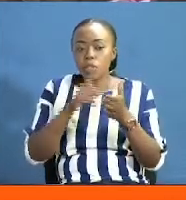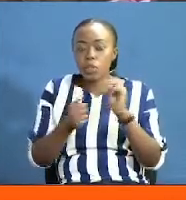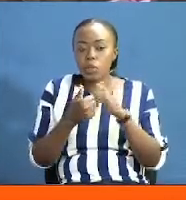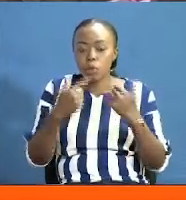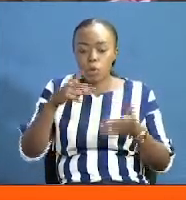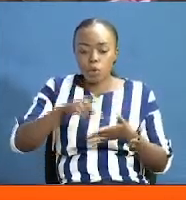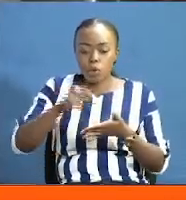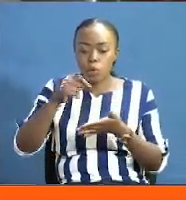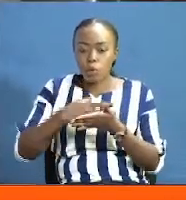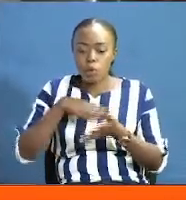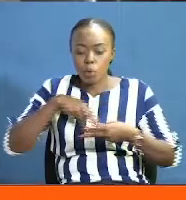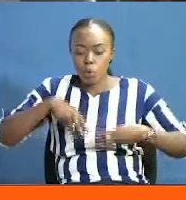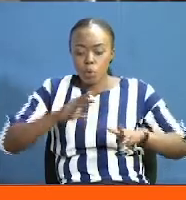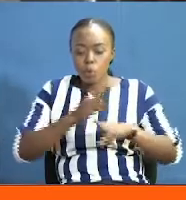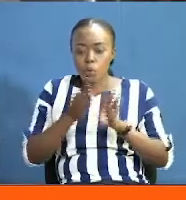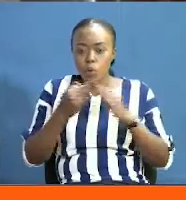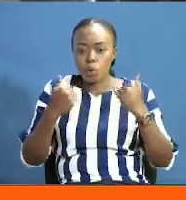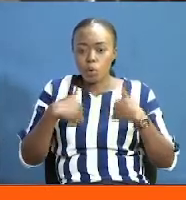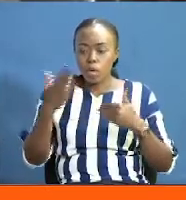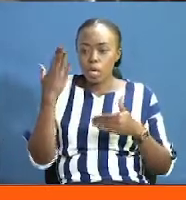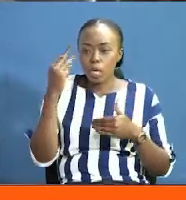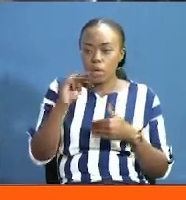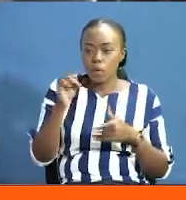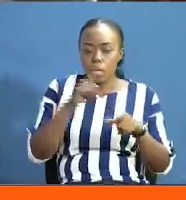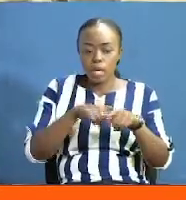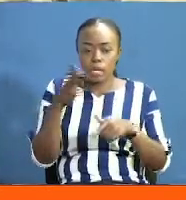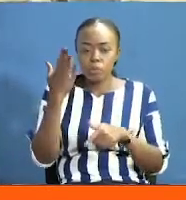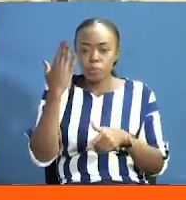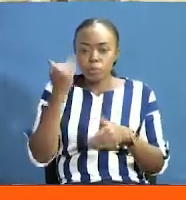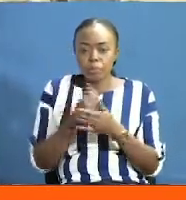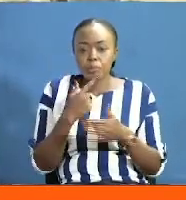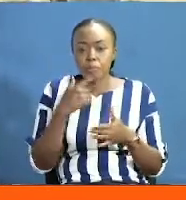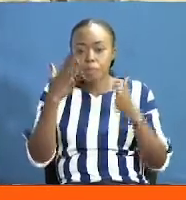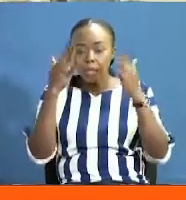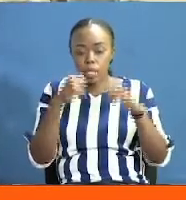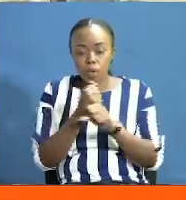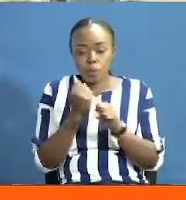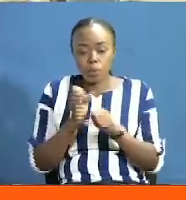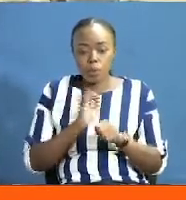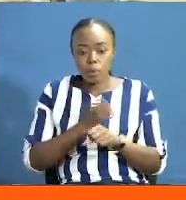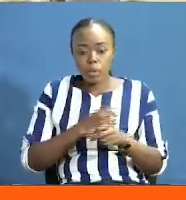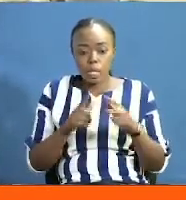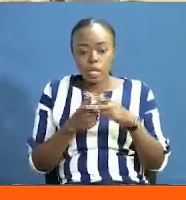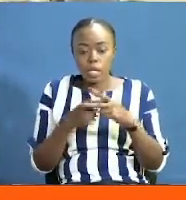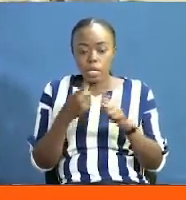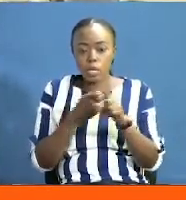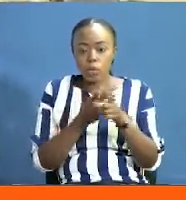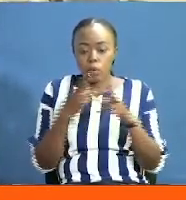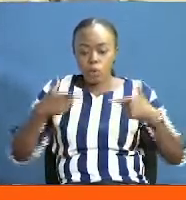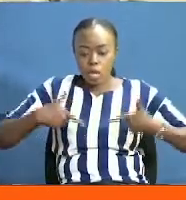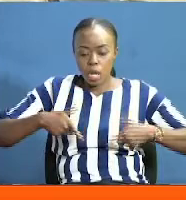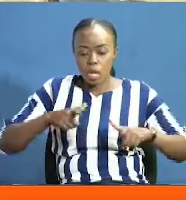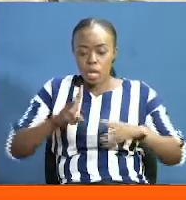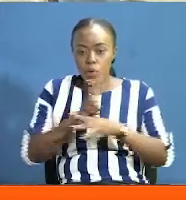mpya utakaochukua nafasi ya mkataba wa zamani wa tangu koloni. Kazi yetu imeanzia kule Lake Victoria.